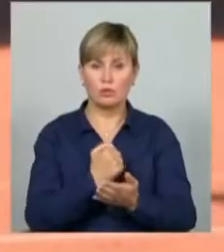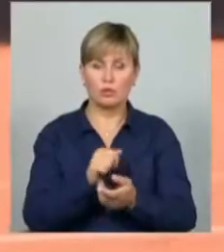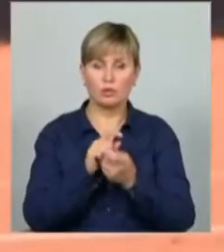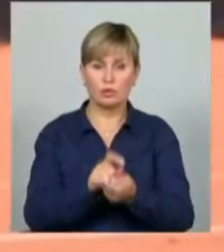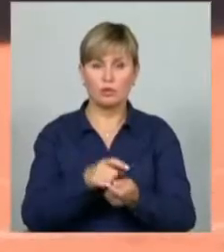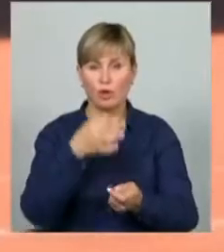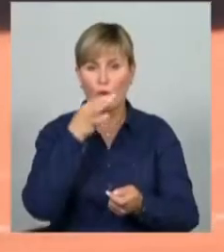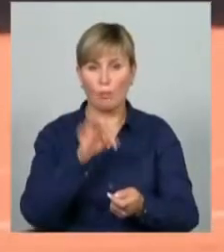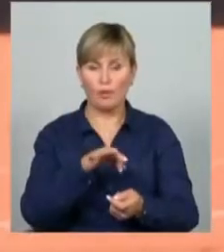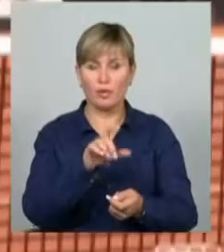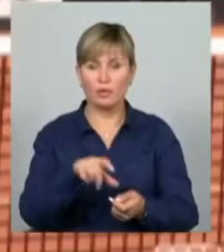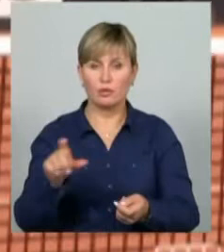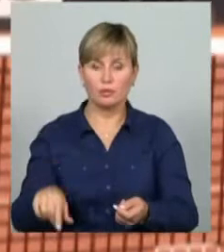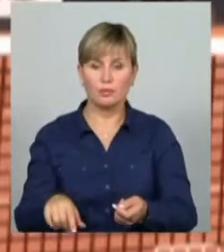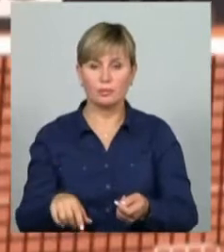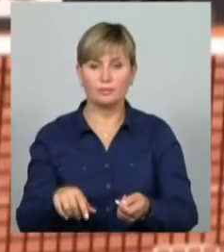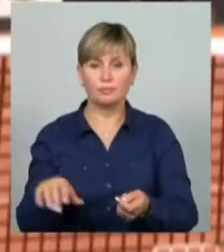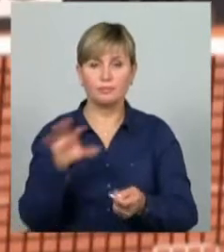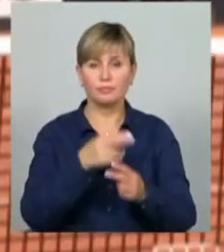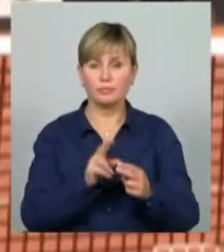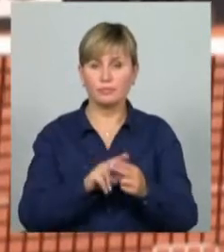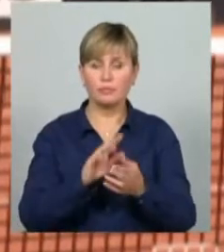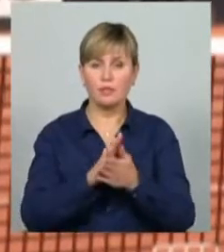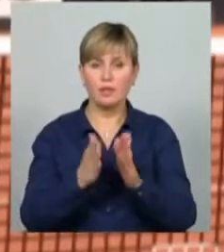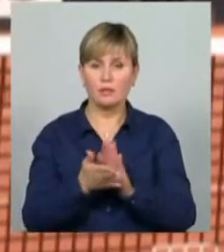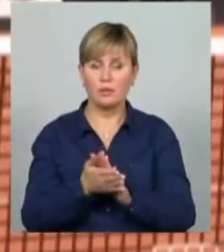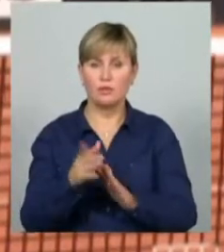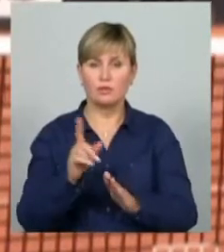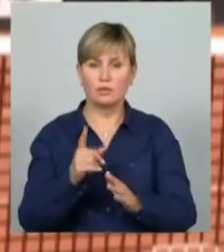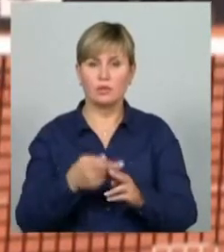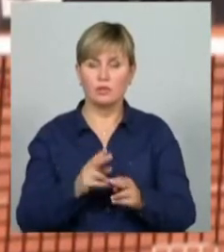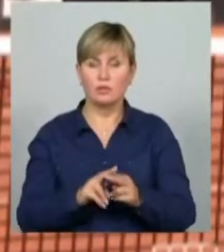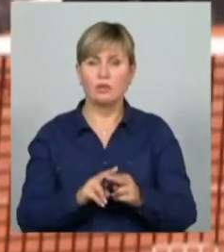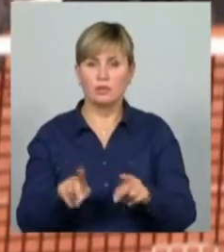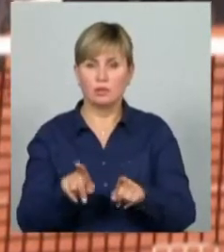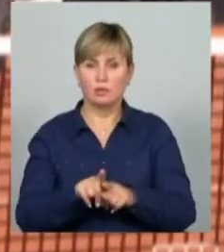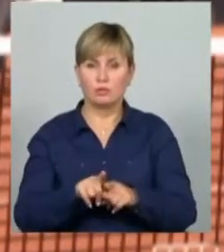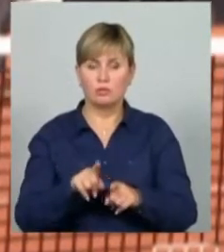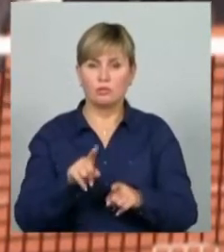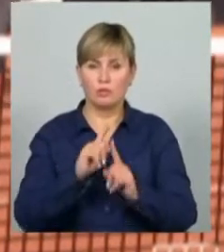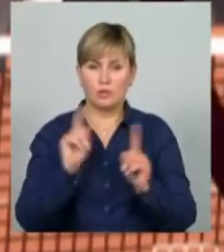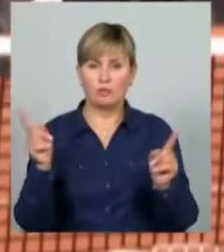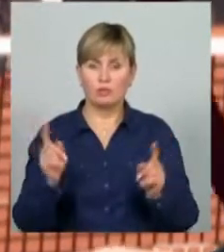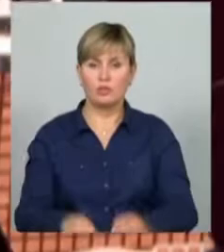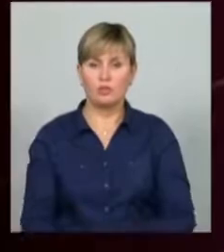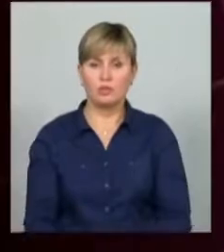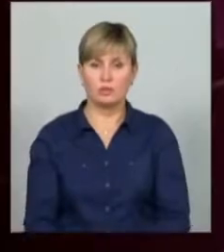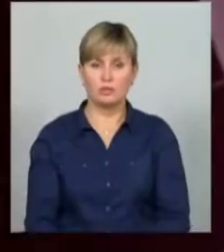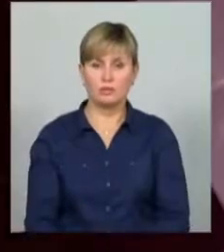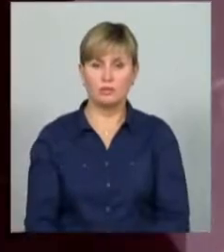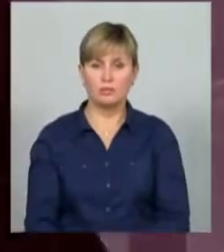одолеть опытных соперниц? Вся эта атмосфера, конечно, это что-то такое незабываемое, необычное.